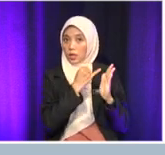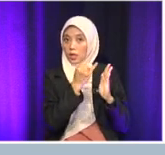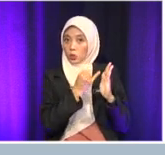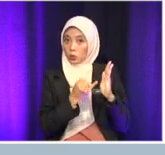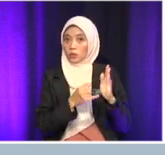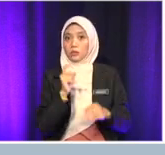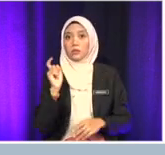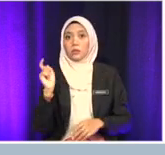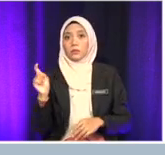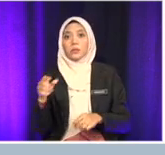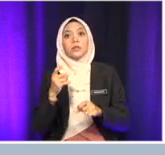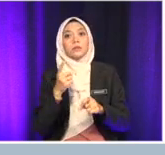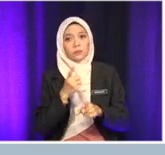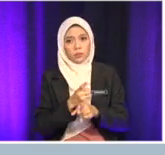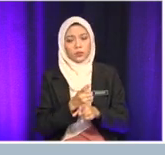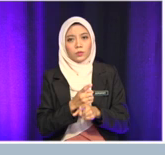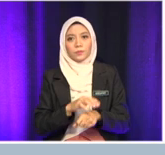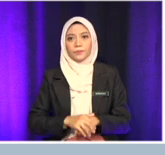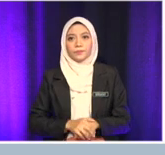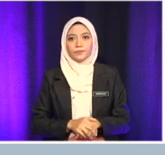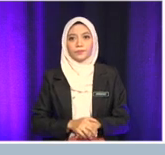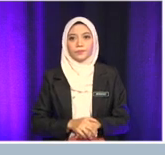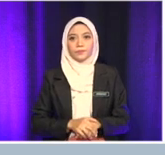tak boleh gadisan ya putus-putus